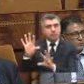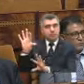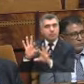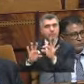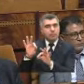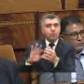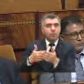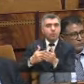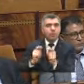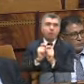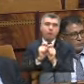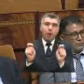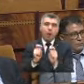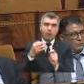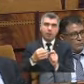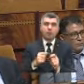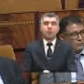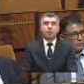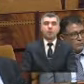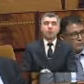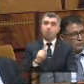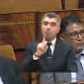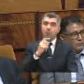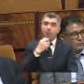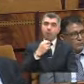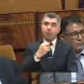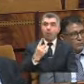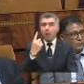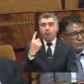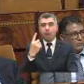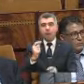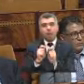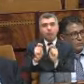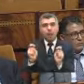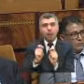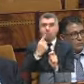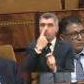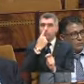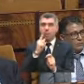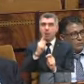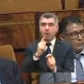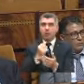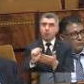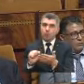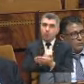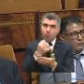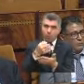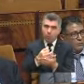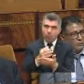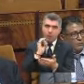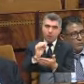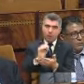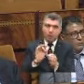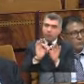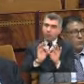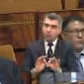اللي وقع عليها الاختيار. ولكن إلا جينا فقط كنقولوا حنا كنديروا هاد المقاربة فقط للجرائد اللي عندها بعد إعلامي